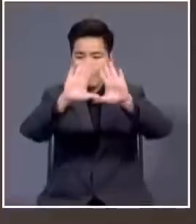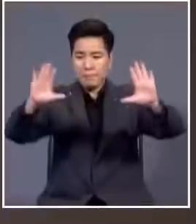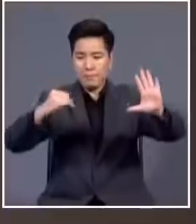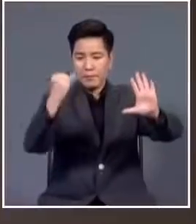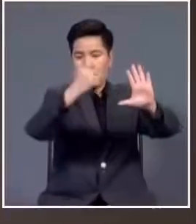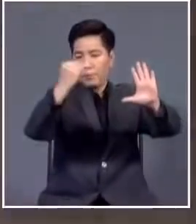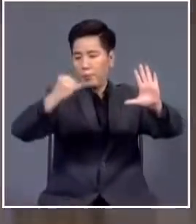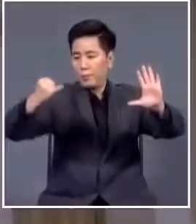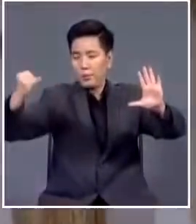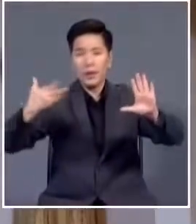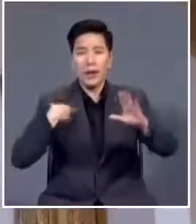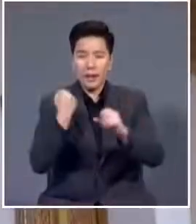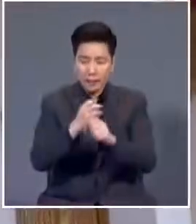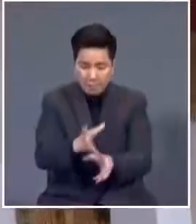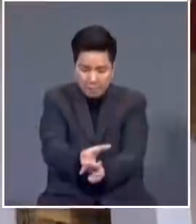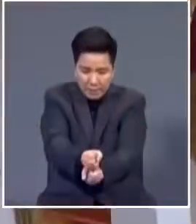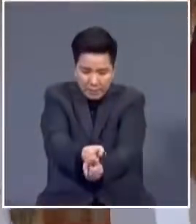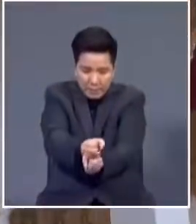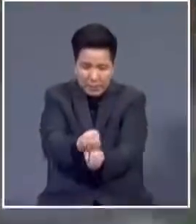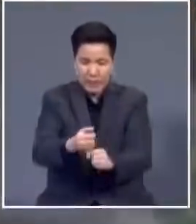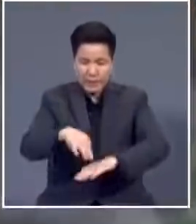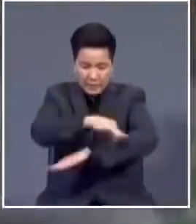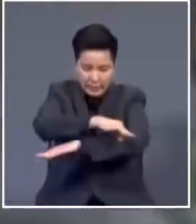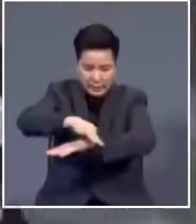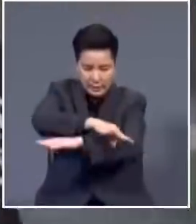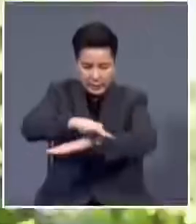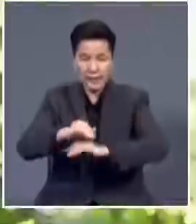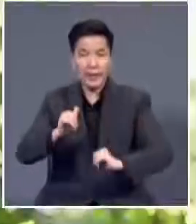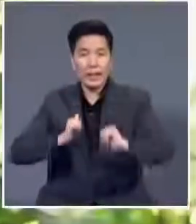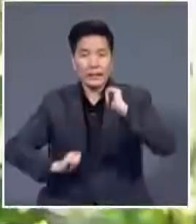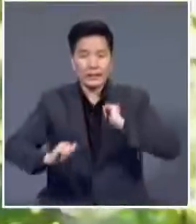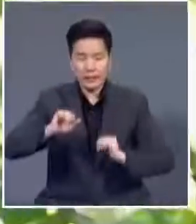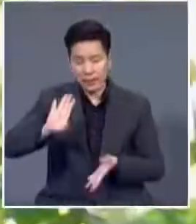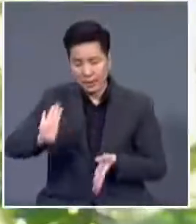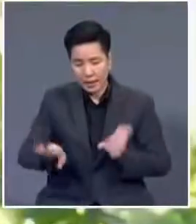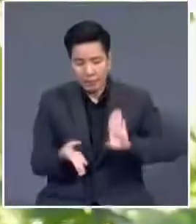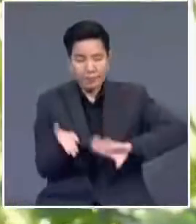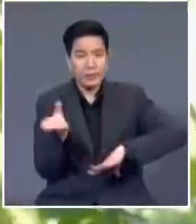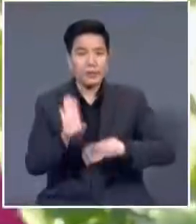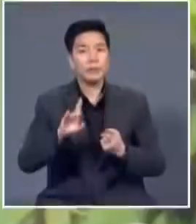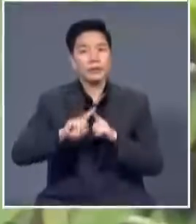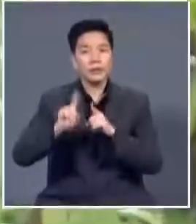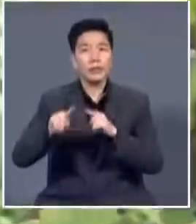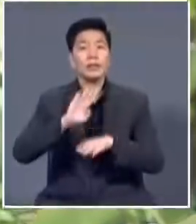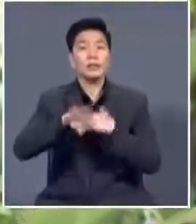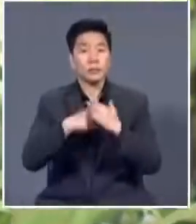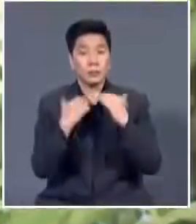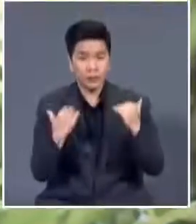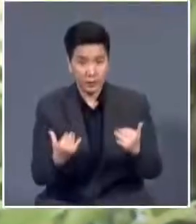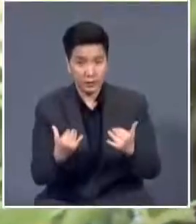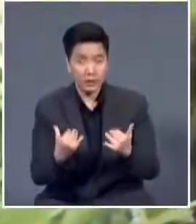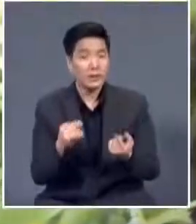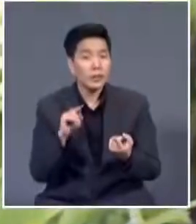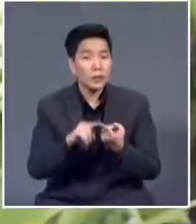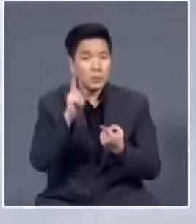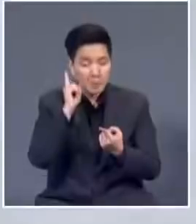ากรรมสถาปัตยกรรมศิลปะการแสดงอาทิคีตศิลป์นาฏศิลป์และงานวรรณศิลป์นั้น